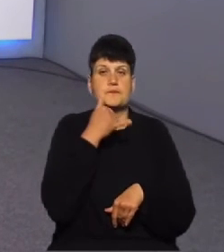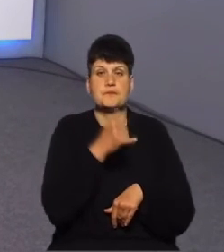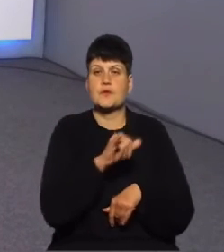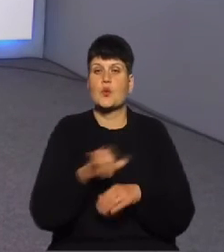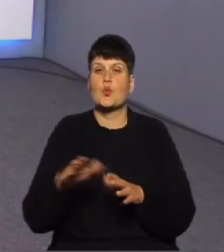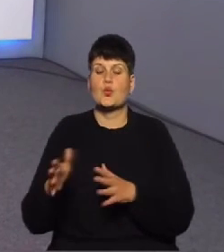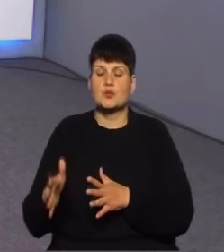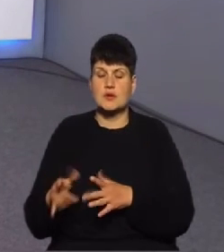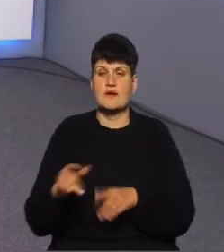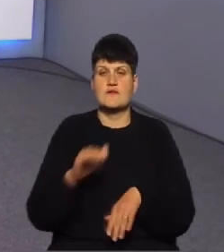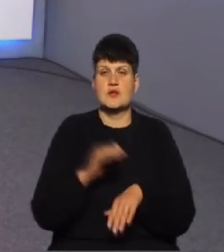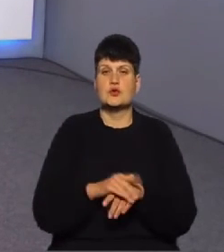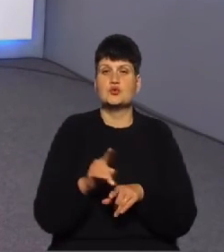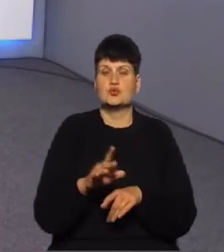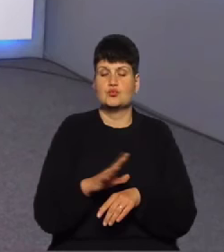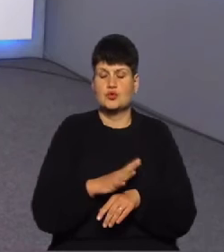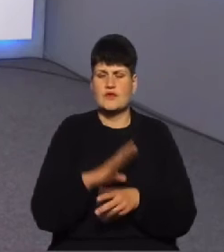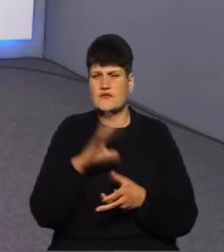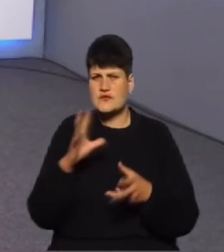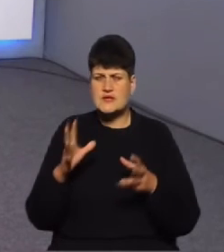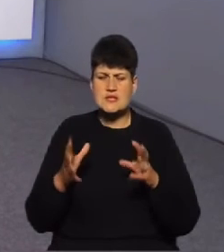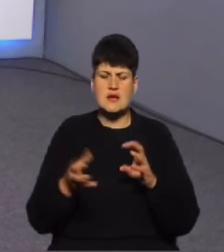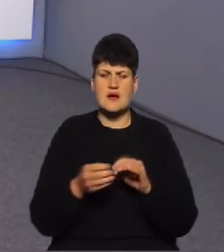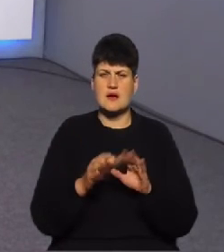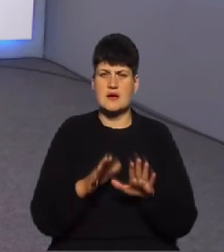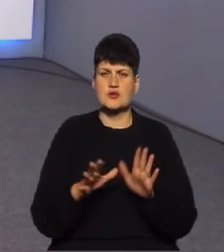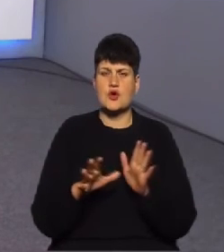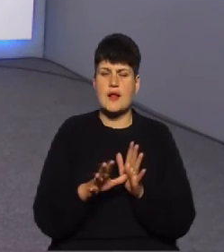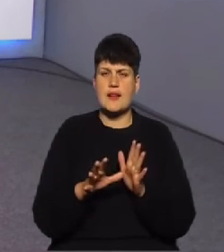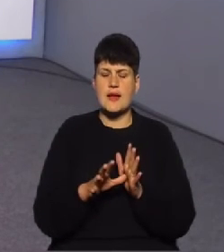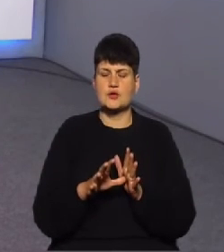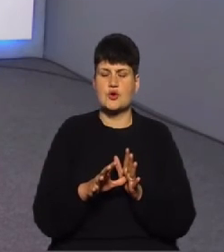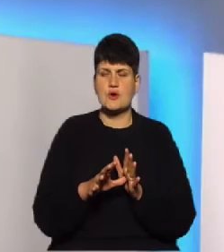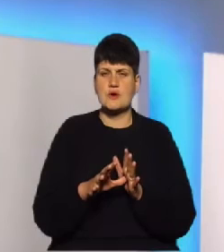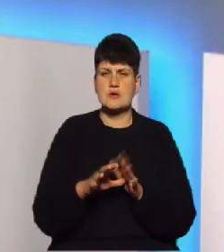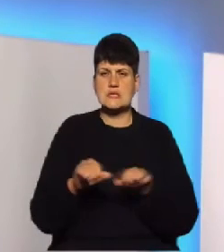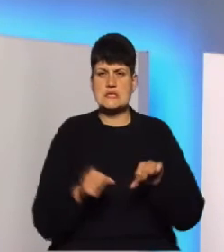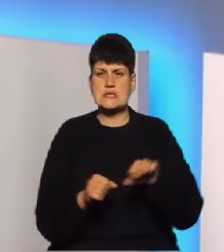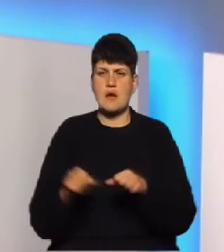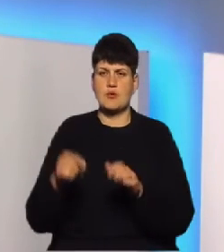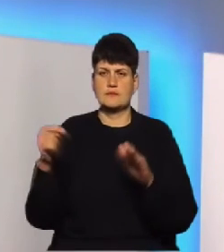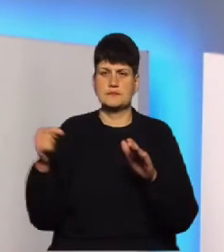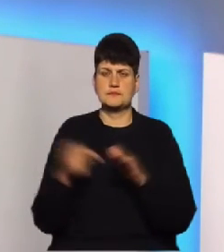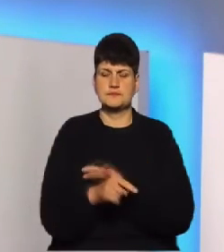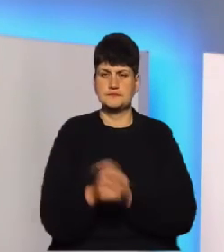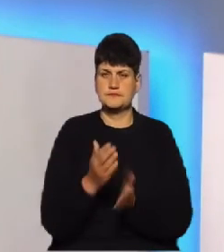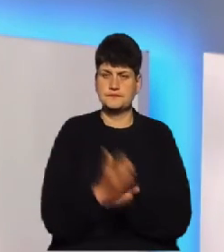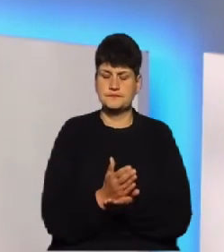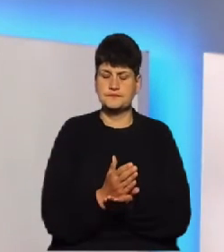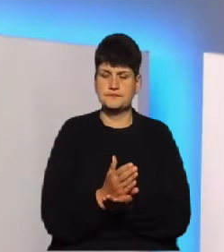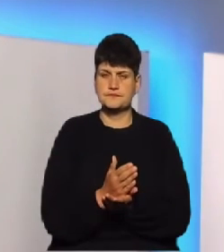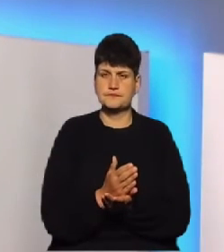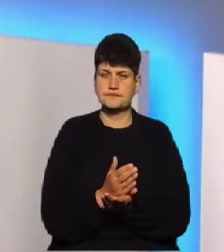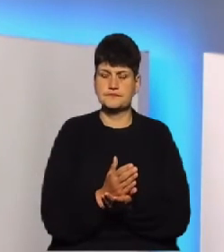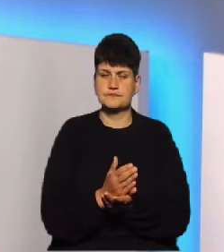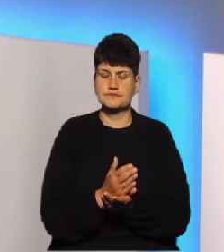відбулося? Наприклад, якщо взагалі водій електросамокату поїхав? Бачите, було би в нас то,